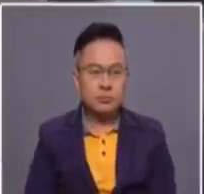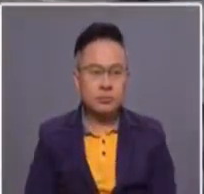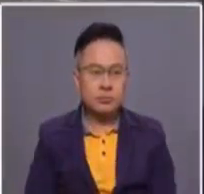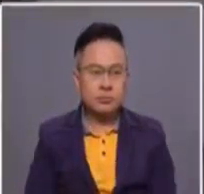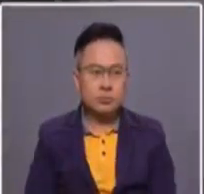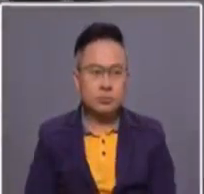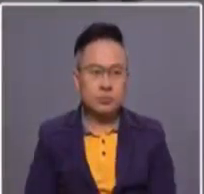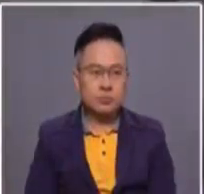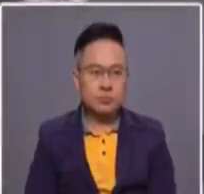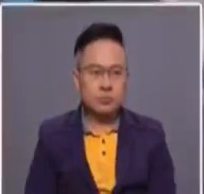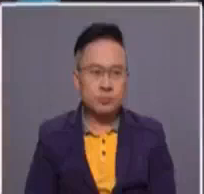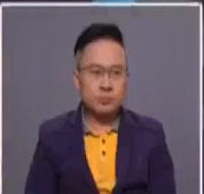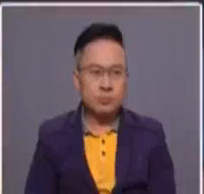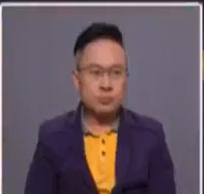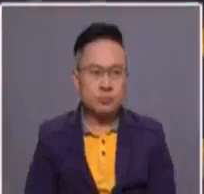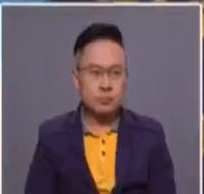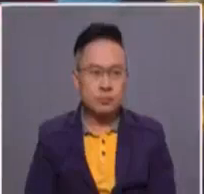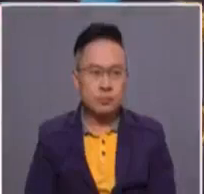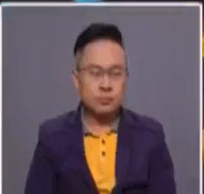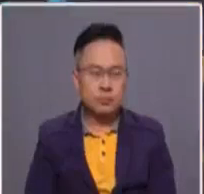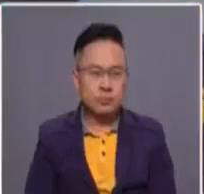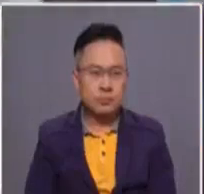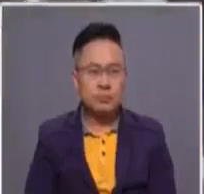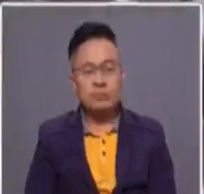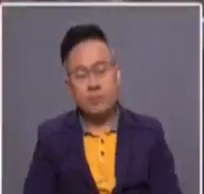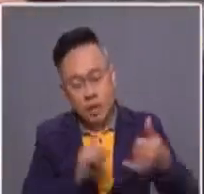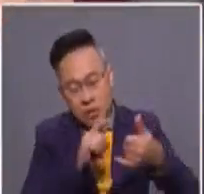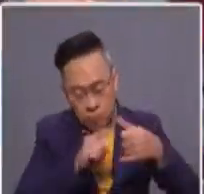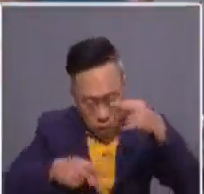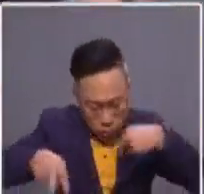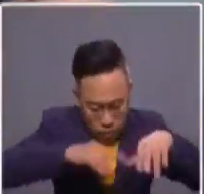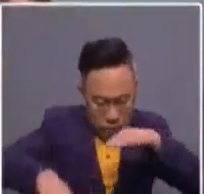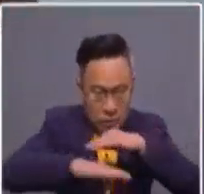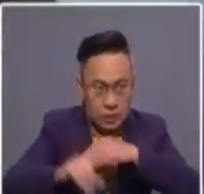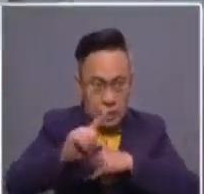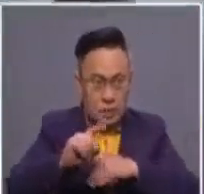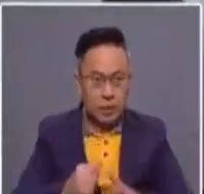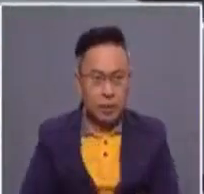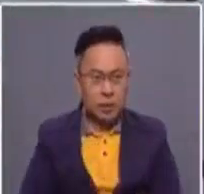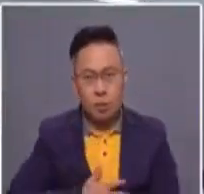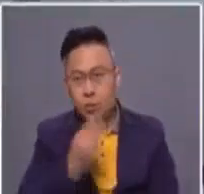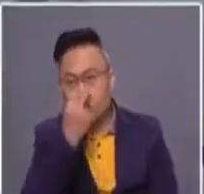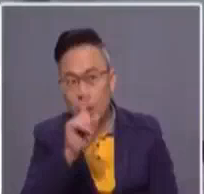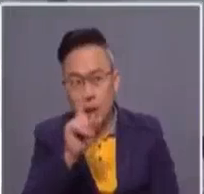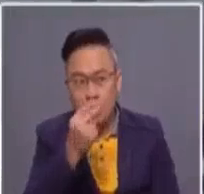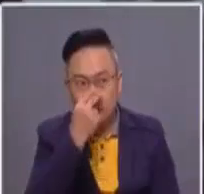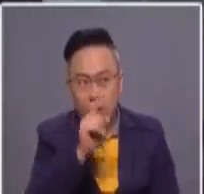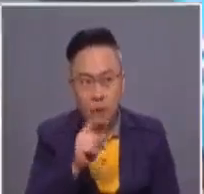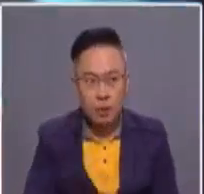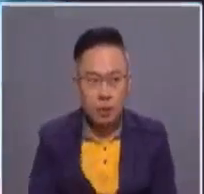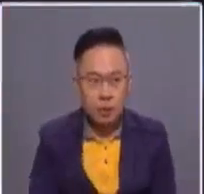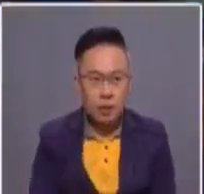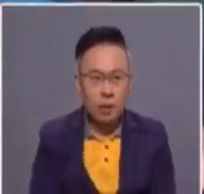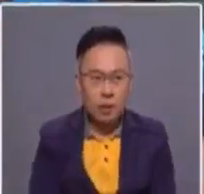การตรวจพิสูจน์หลักฐานที่เกิดเหตุตอนนี้เสร็จยังฮะ ย ัง ค่ะยัง เราดูอะไรบ้างครับวันนี้ที่เกิดเหตุ เดี๋ยวให้เดี๋ยวพี่คะ เ